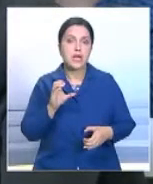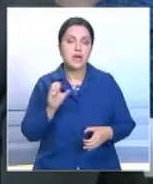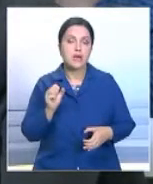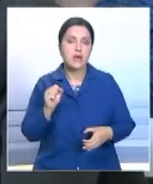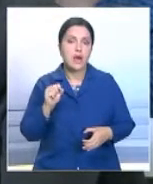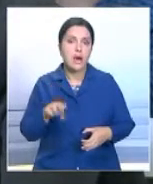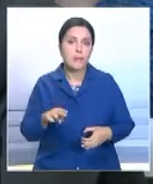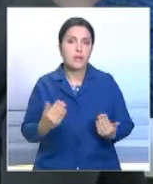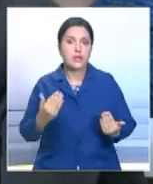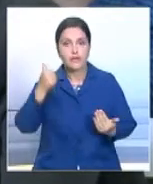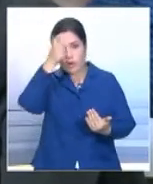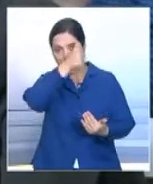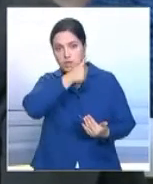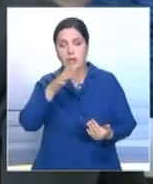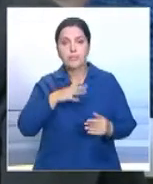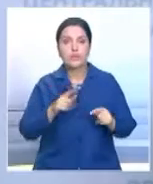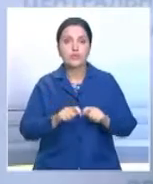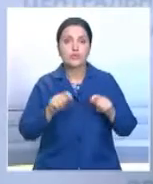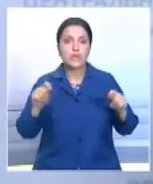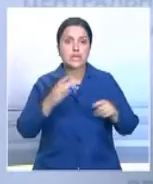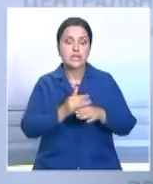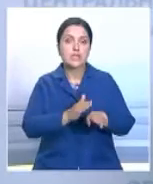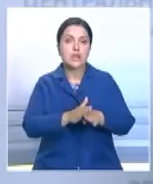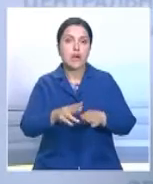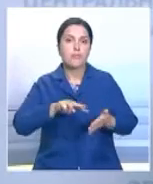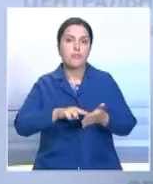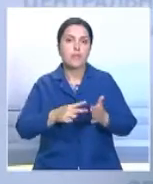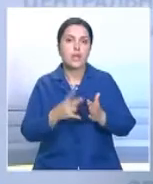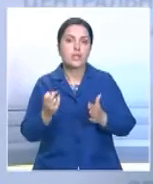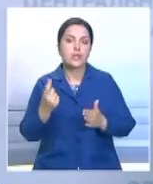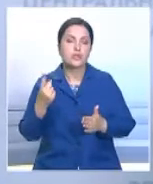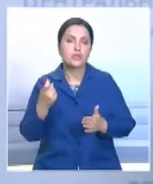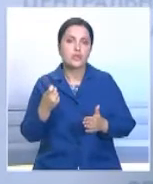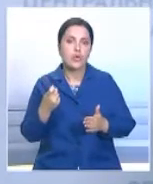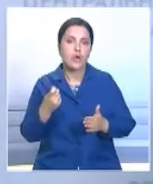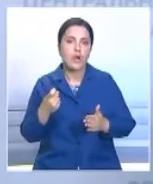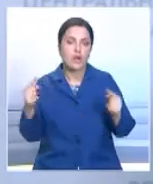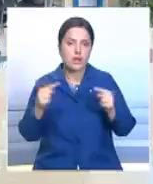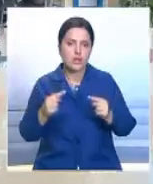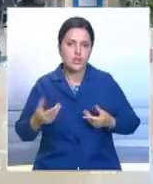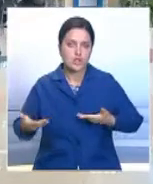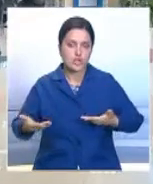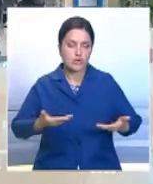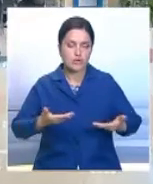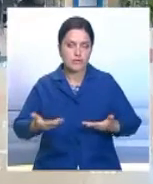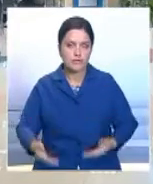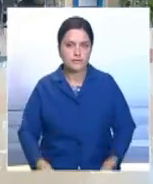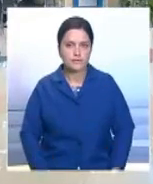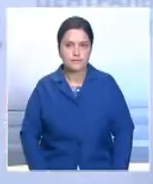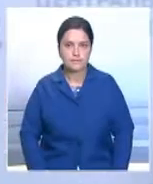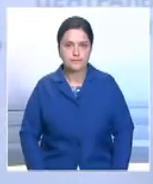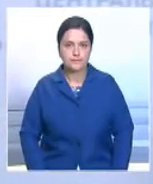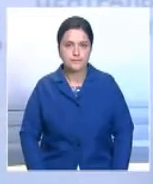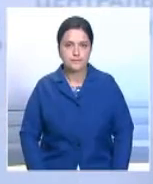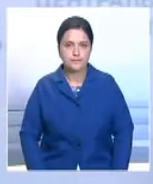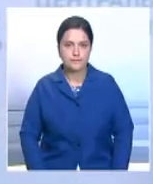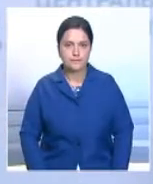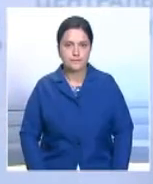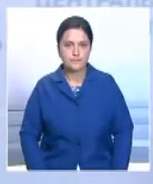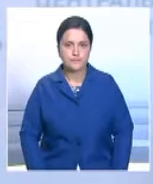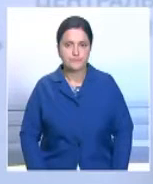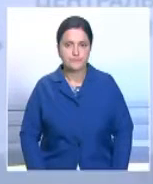госкорпорация работает с апреля этого года. Она была создана в рамках реализации плана нации «100 конкретных шагов». Мы